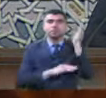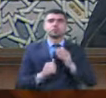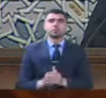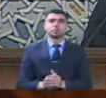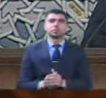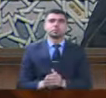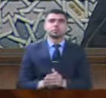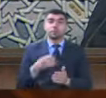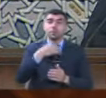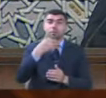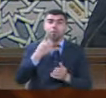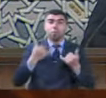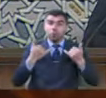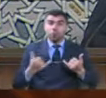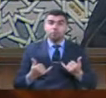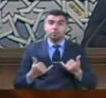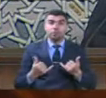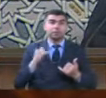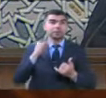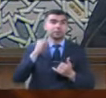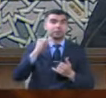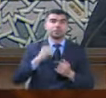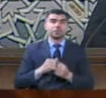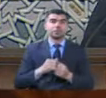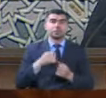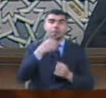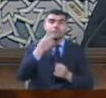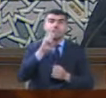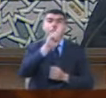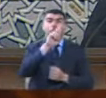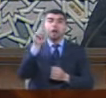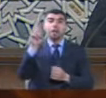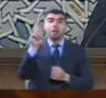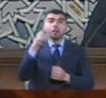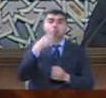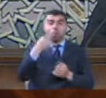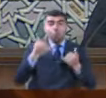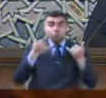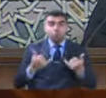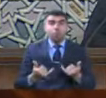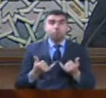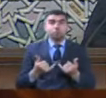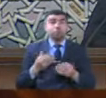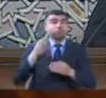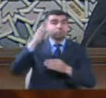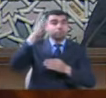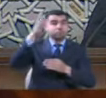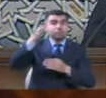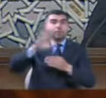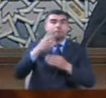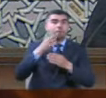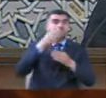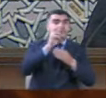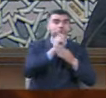في هذه اللحظة بالذات يقوم جلالة الملك نصره الله بجولة إفريقية